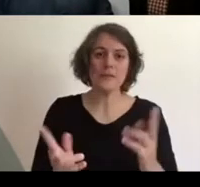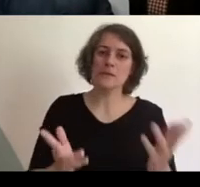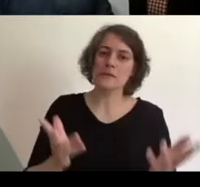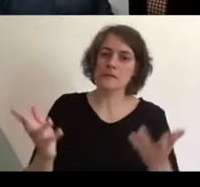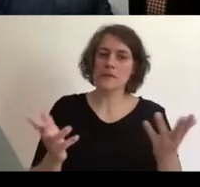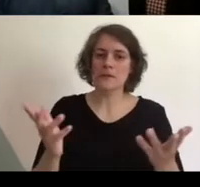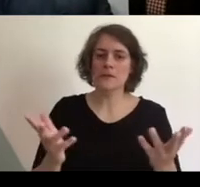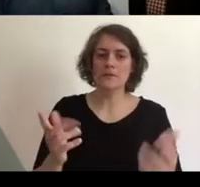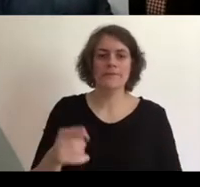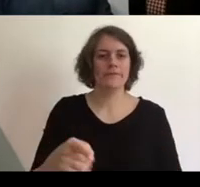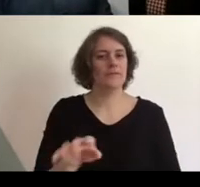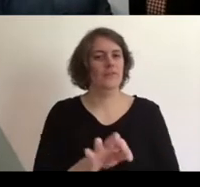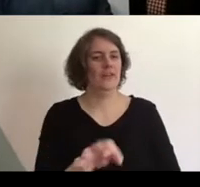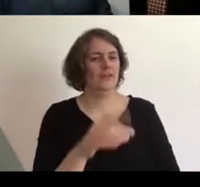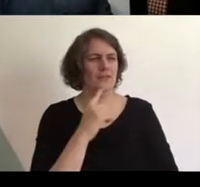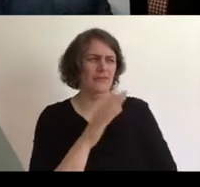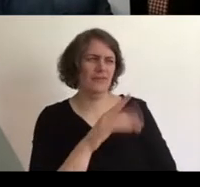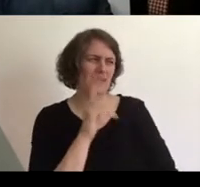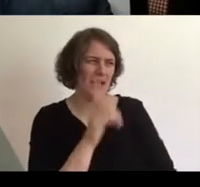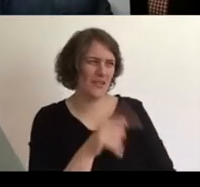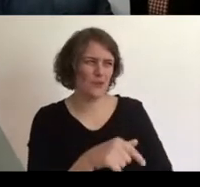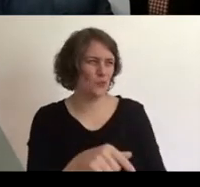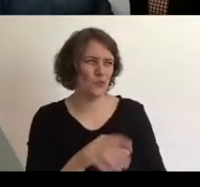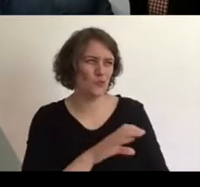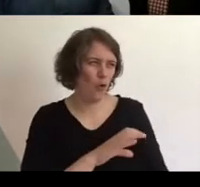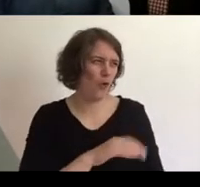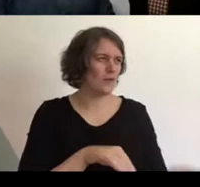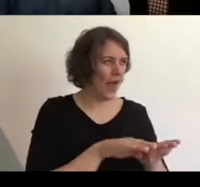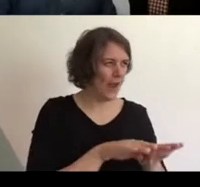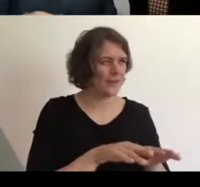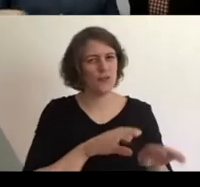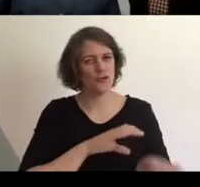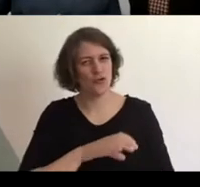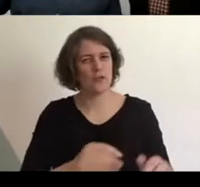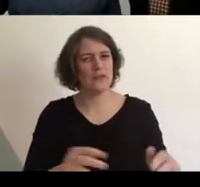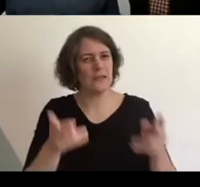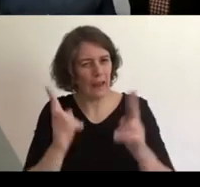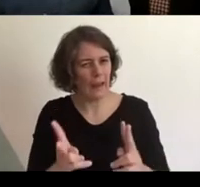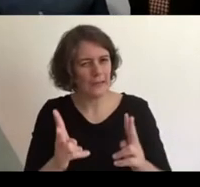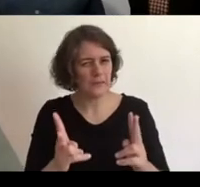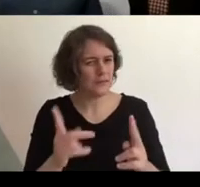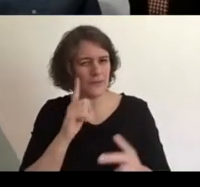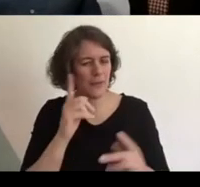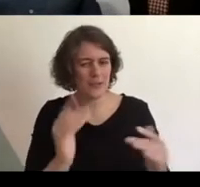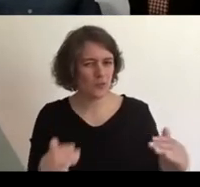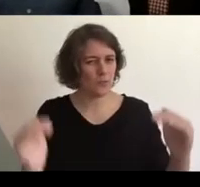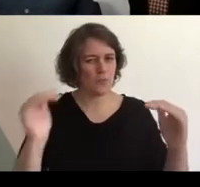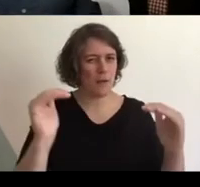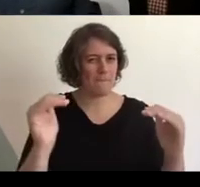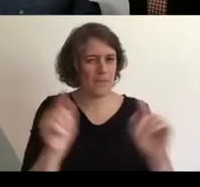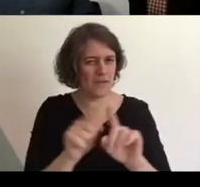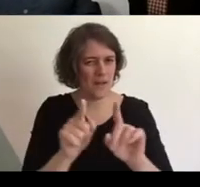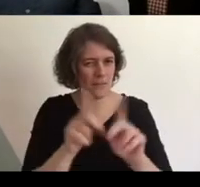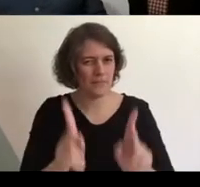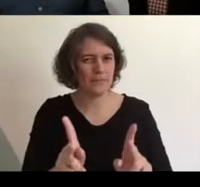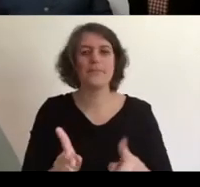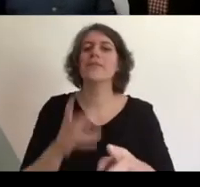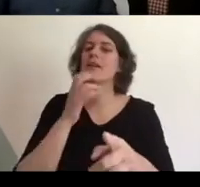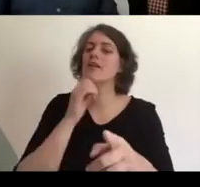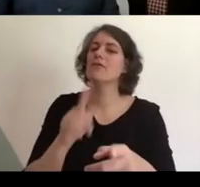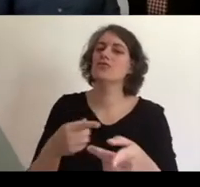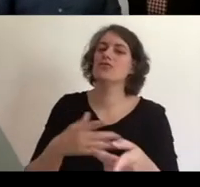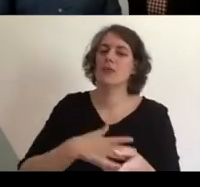du denn damit? Ja, also was ich damit meine, würde ich ganz gerne anhand einer Illustration mal